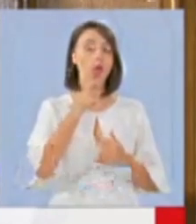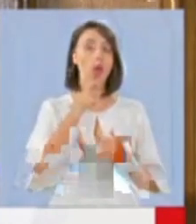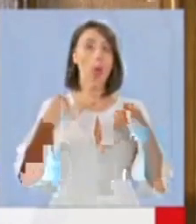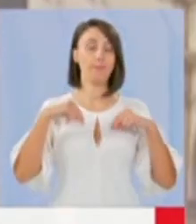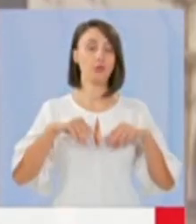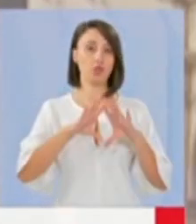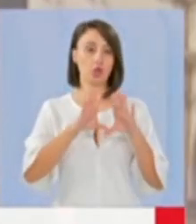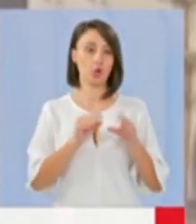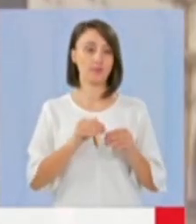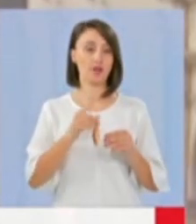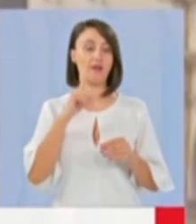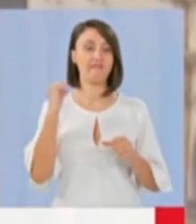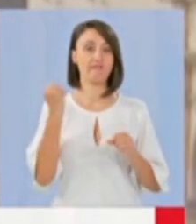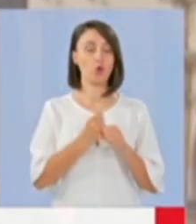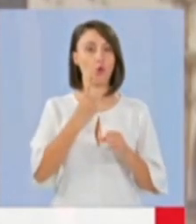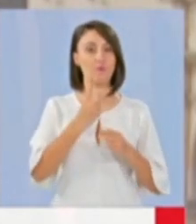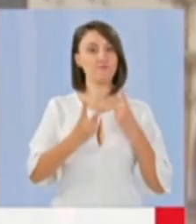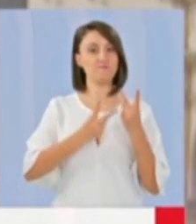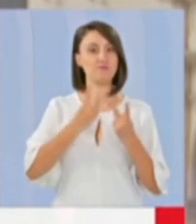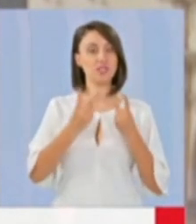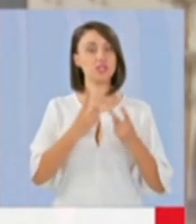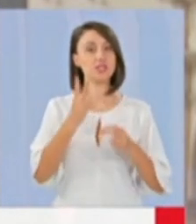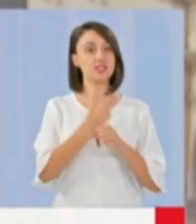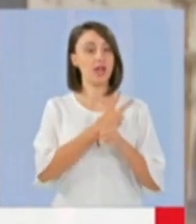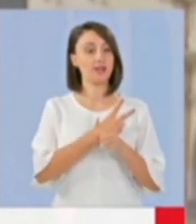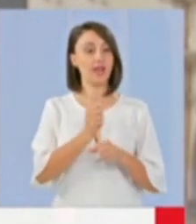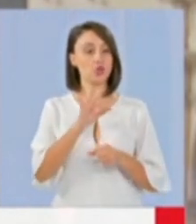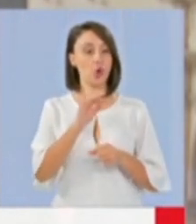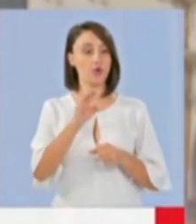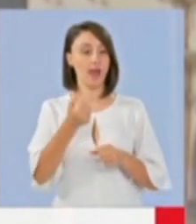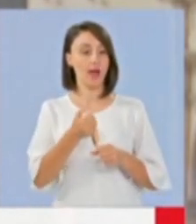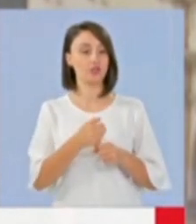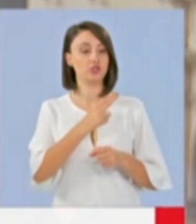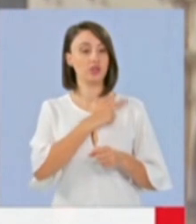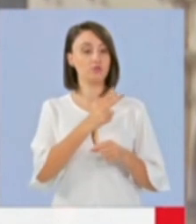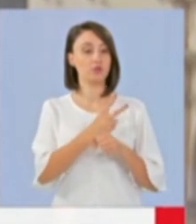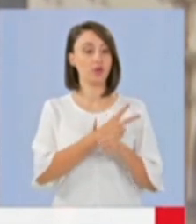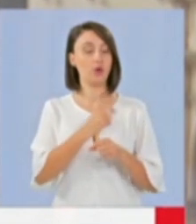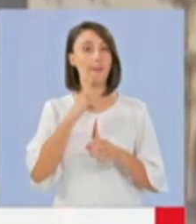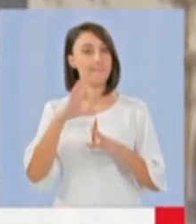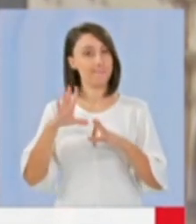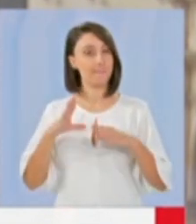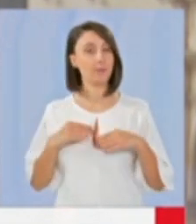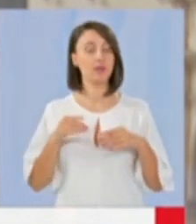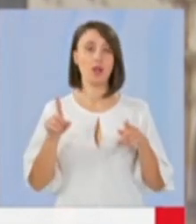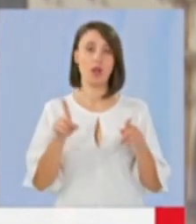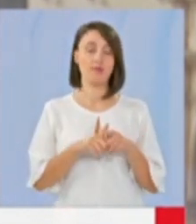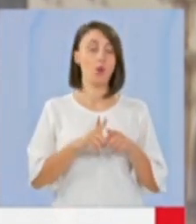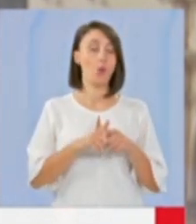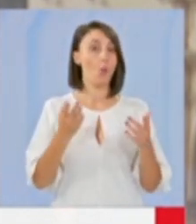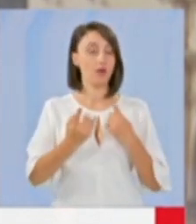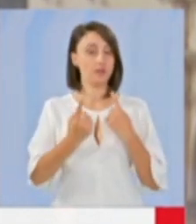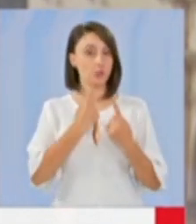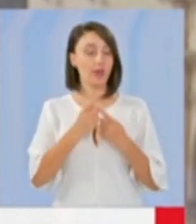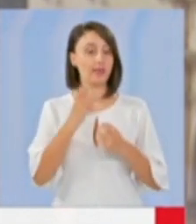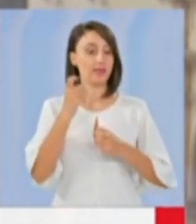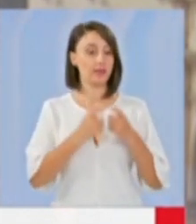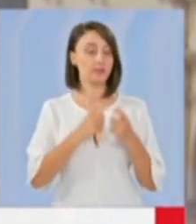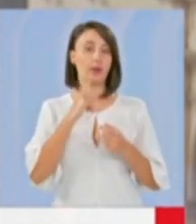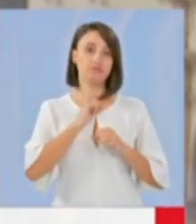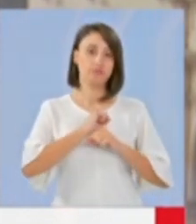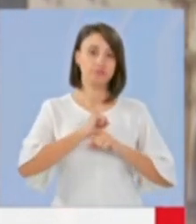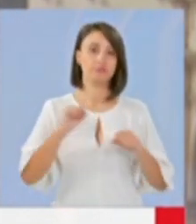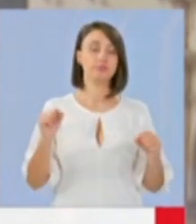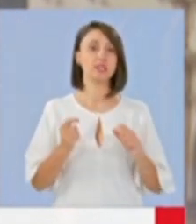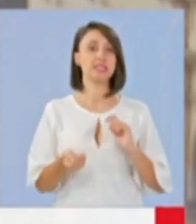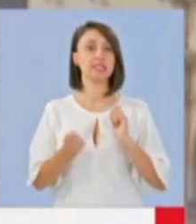Președintele Klaus Iohannis a efectuat o vizită de stat în Estonia. Șeful statului a fost primit de omologul său, cu care a discutat despre